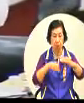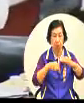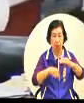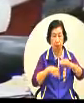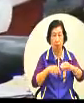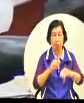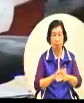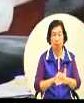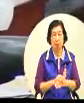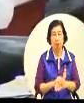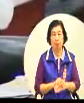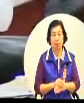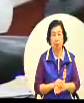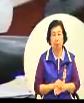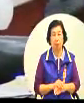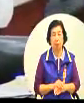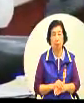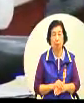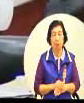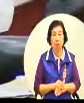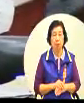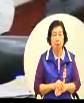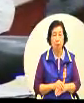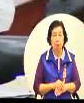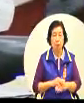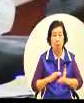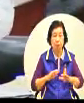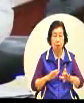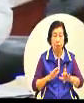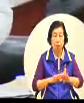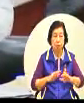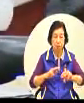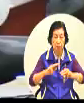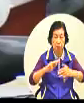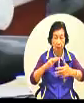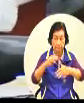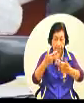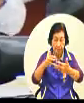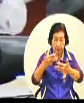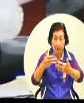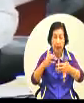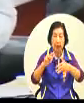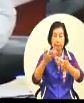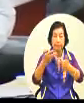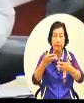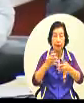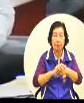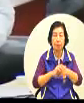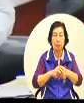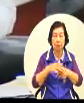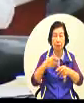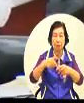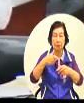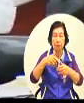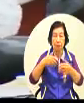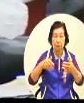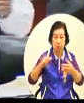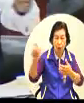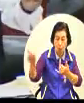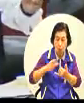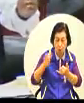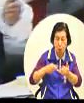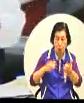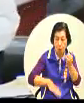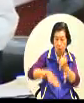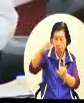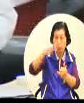是完全啊，因为八八风灾的土方都塞爆了，好几公